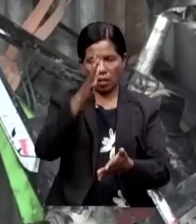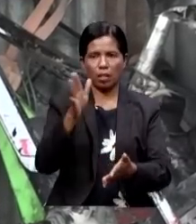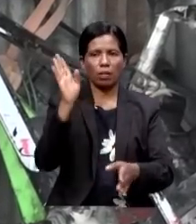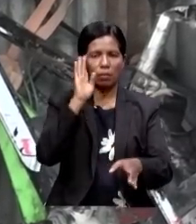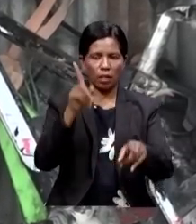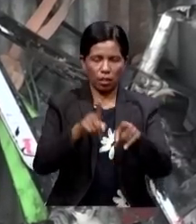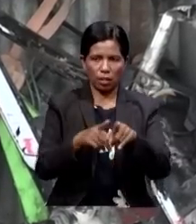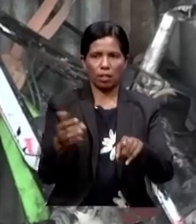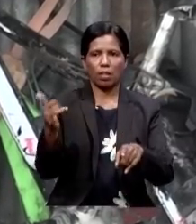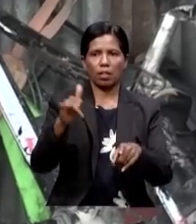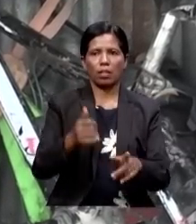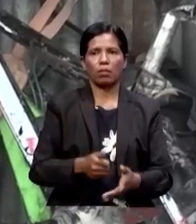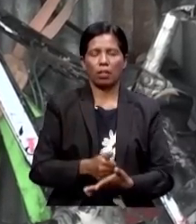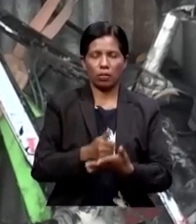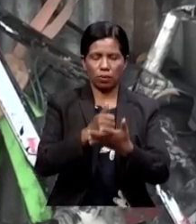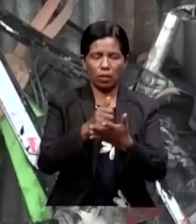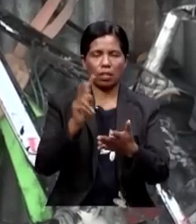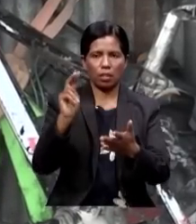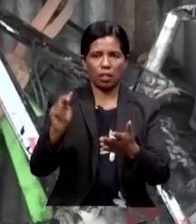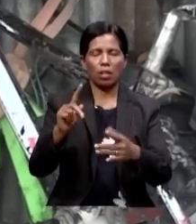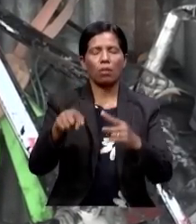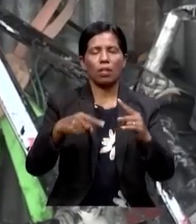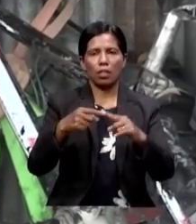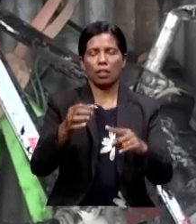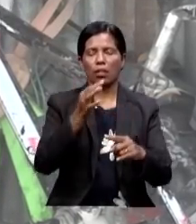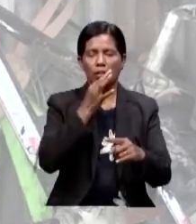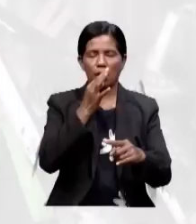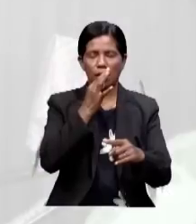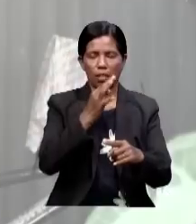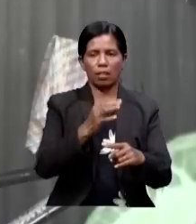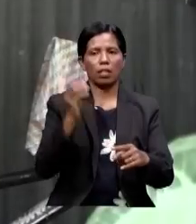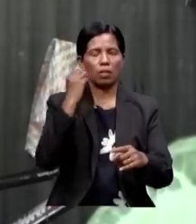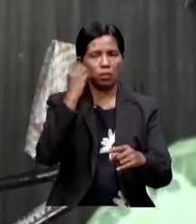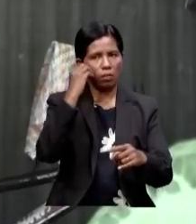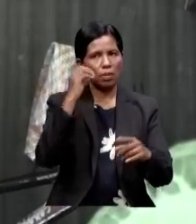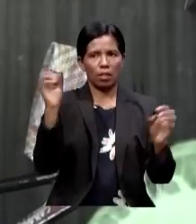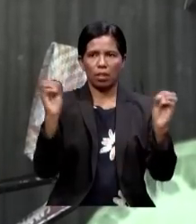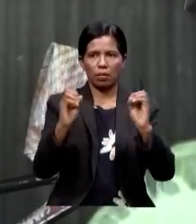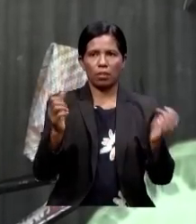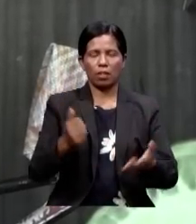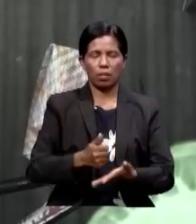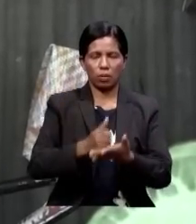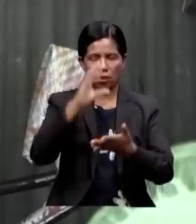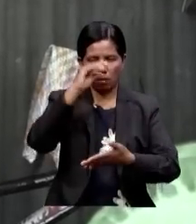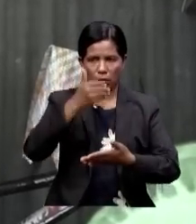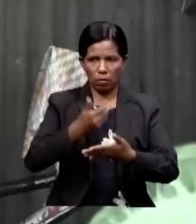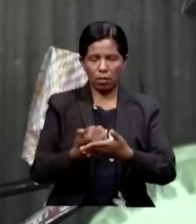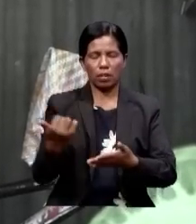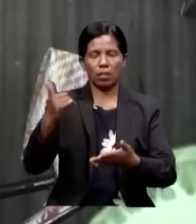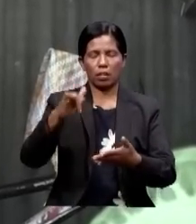alisira atu tulunia banyira ayhan iha umalaran la iha ho di responde ba oan sirania